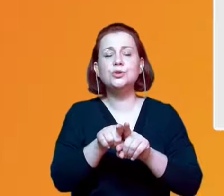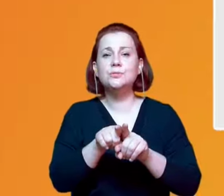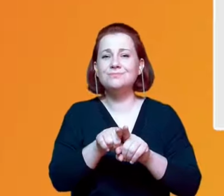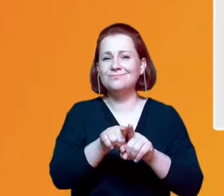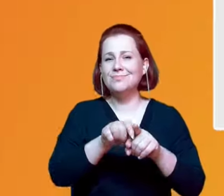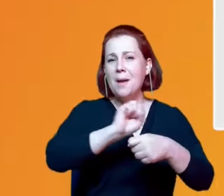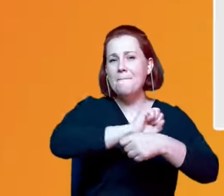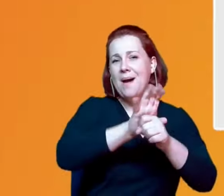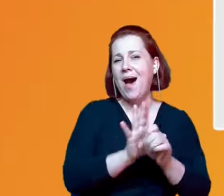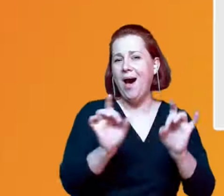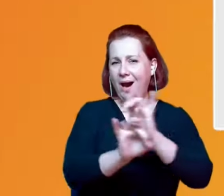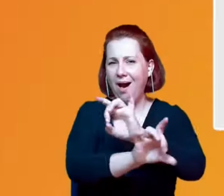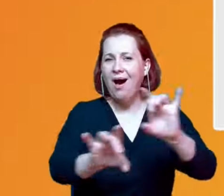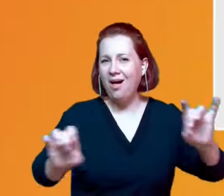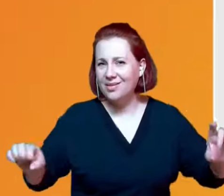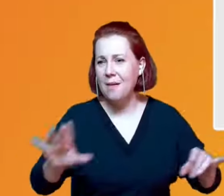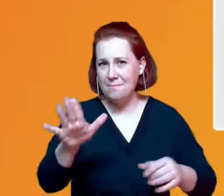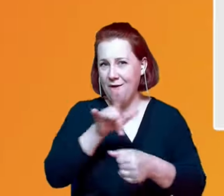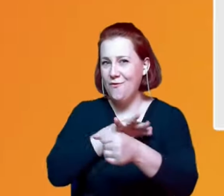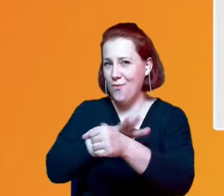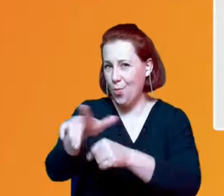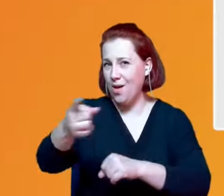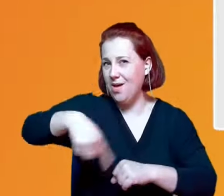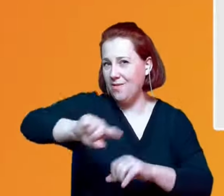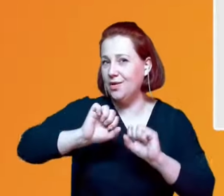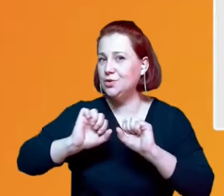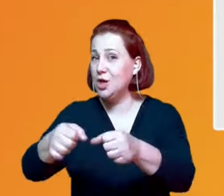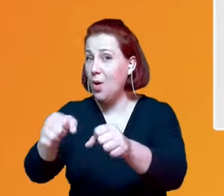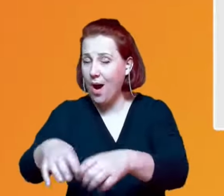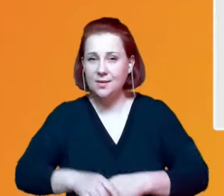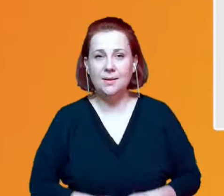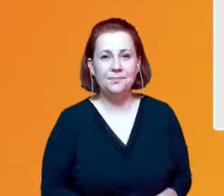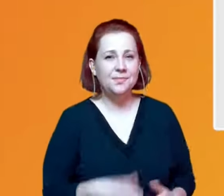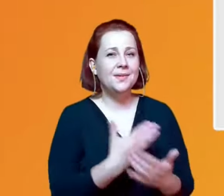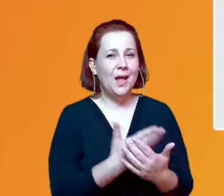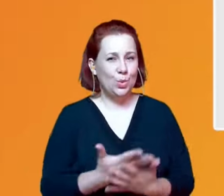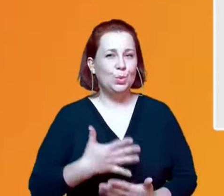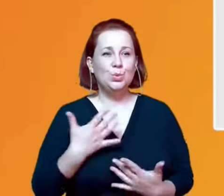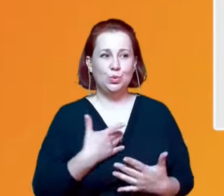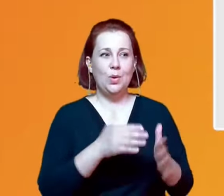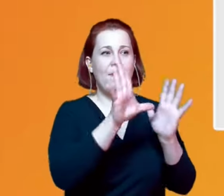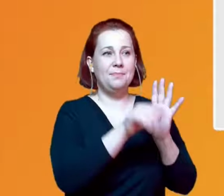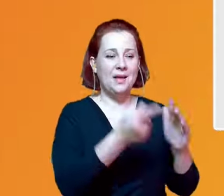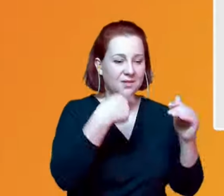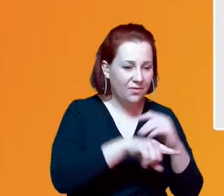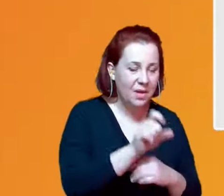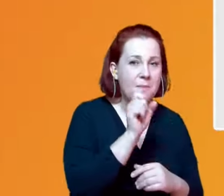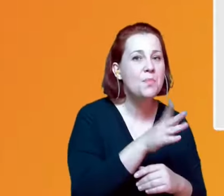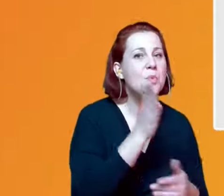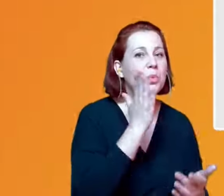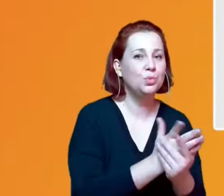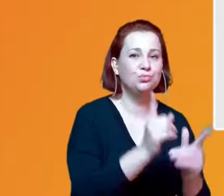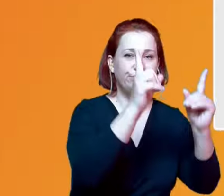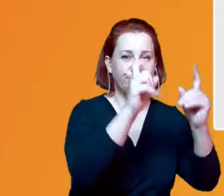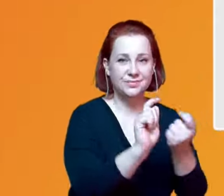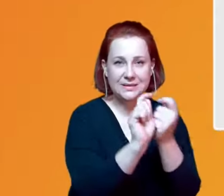pandemii COVID-19 i myślę, że te zmiany już w miastach następują. Postrzegamy też